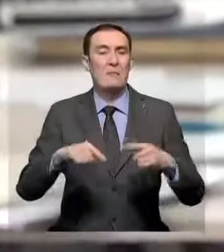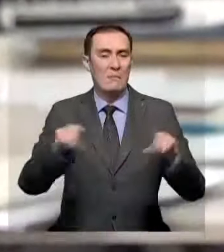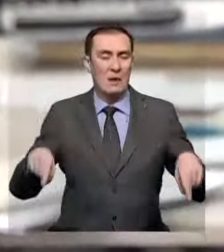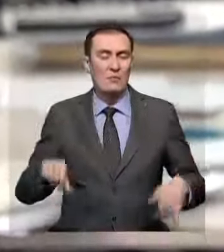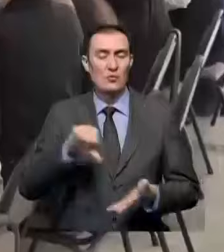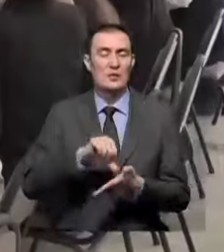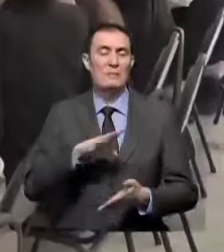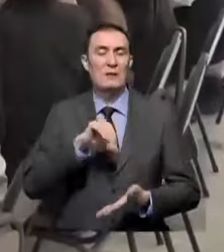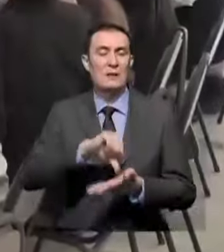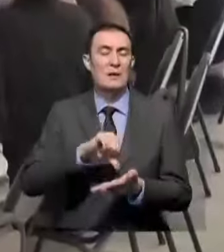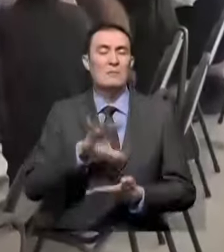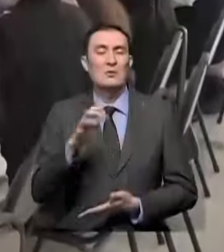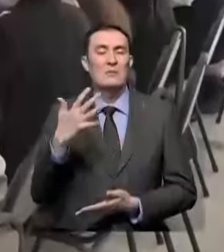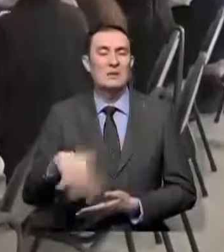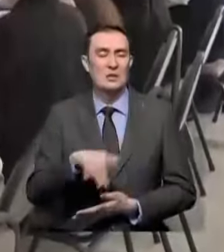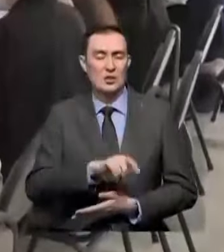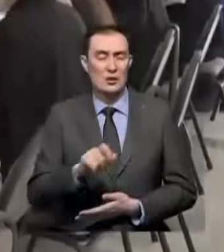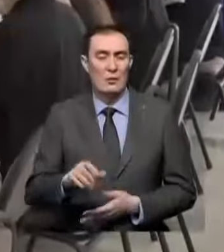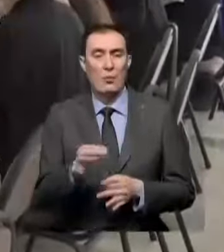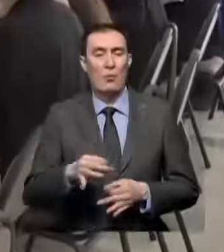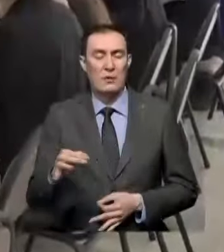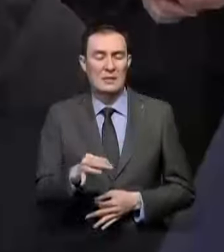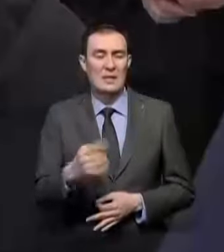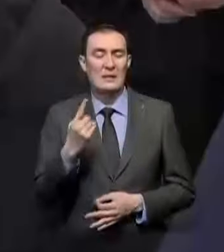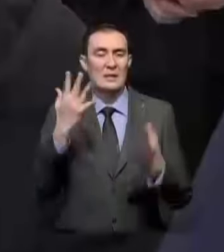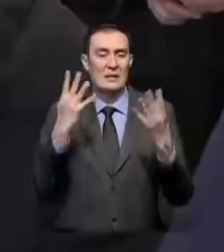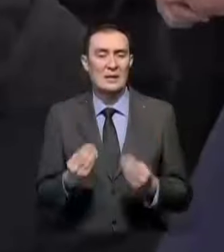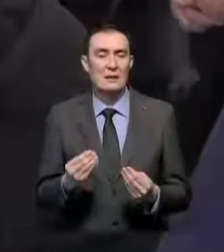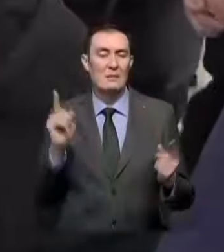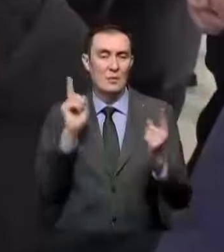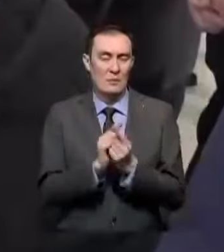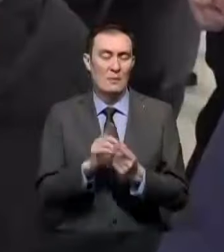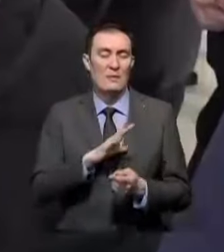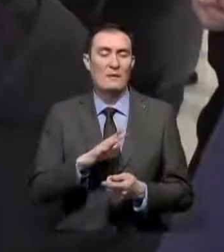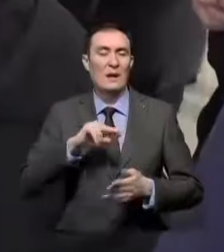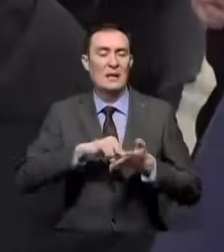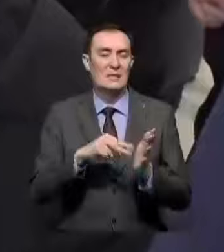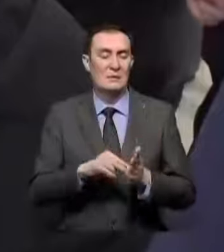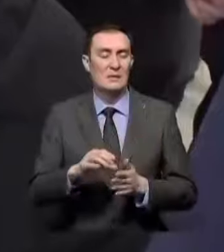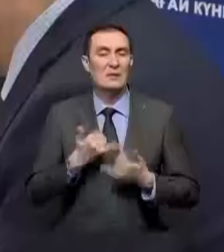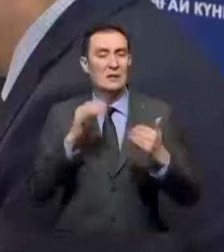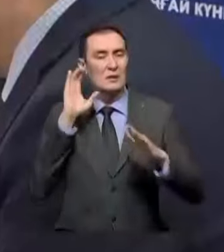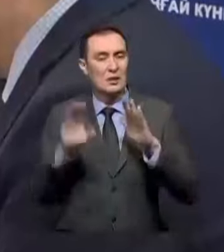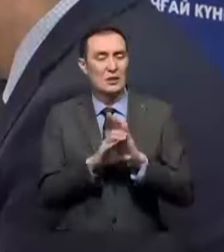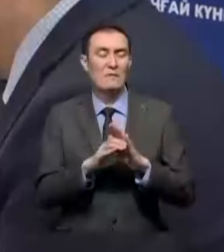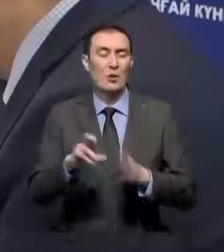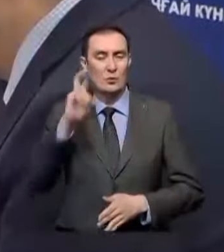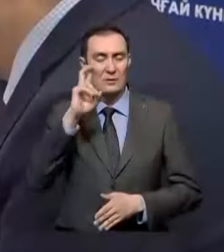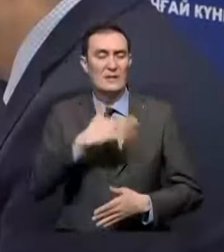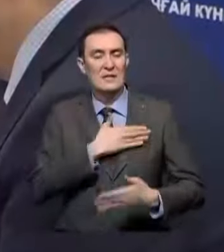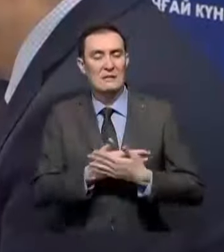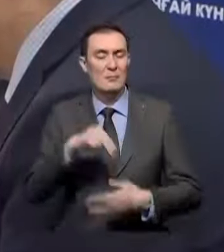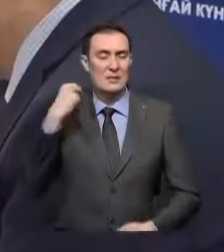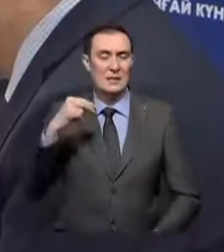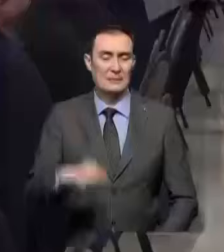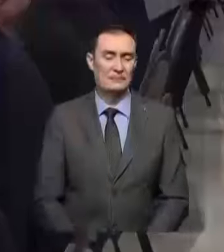встрече приняли участие больше 550 жителей региона. Единый день приема граждан прошел в рамках концепции слышащего государства, инициированной